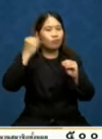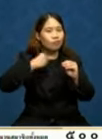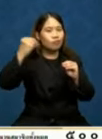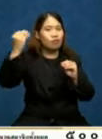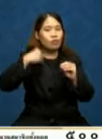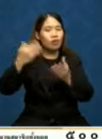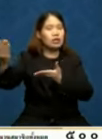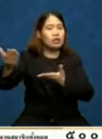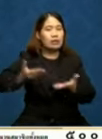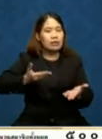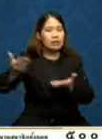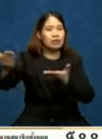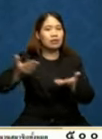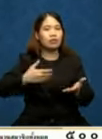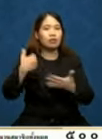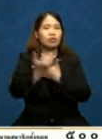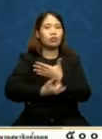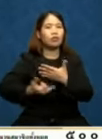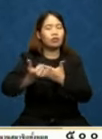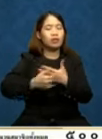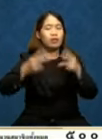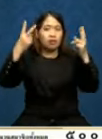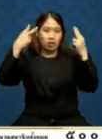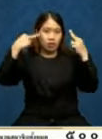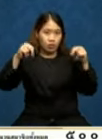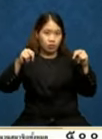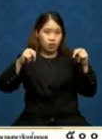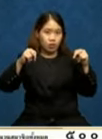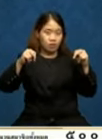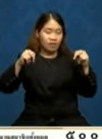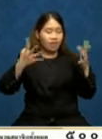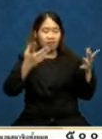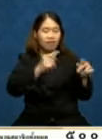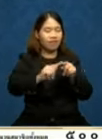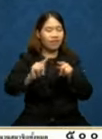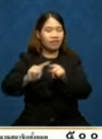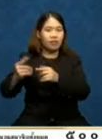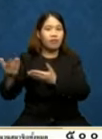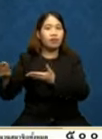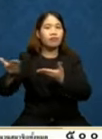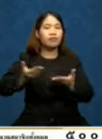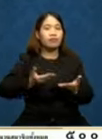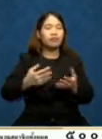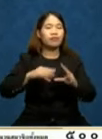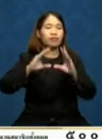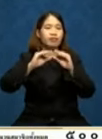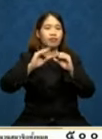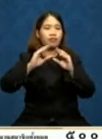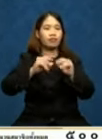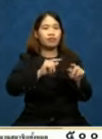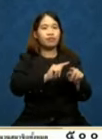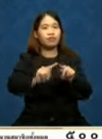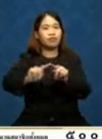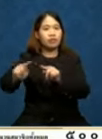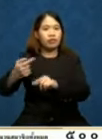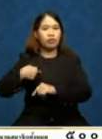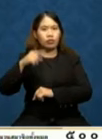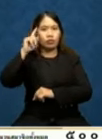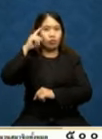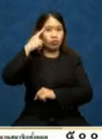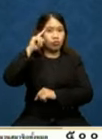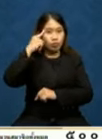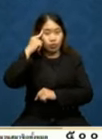ญตัวแทนจากหลายประเทศนายกรัฐมนตรีรัฐมนตรีต่างๆไปเข้าร่วมฟอรัมซัมมิตต่างๆนะครับแต่ก็ไม่รู้เหมือนกันว่าสุดท้าย